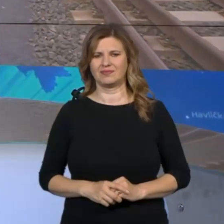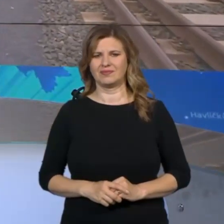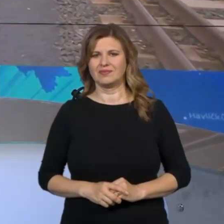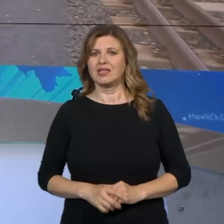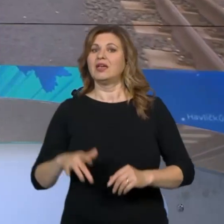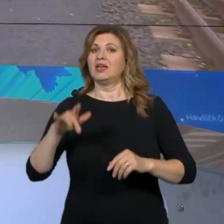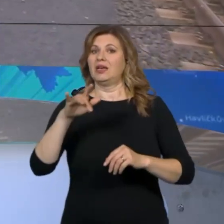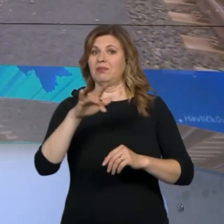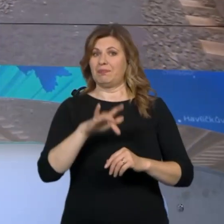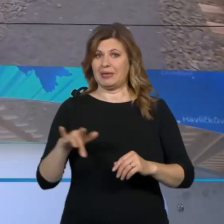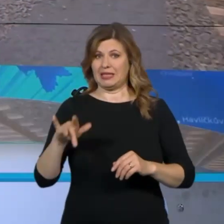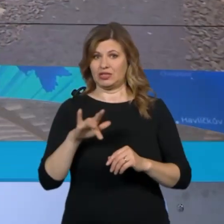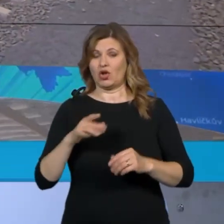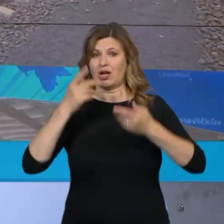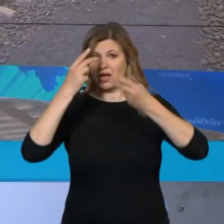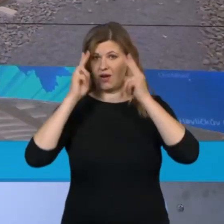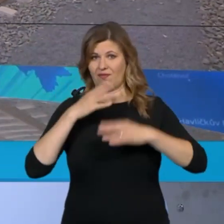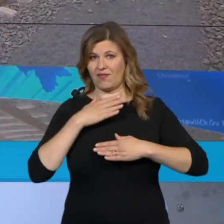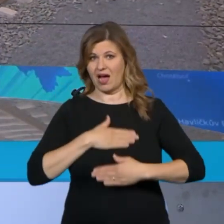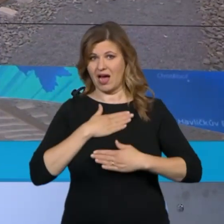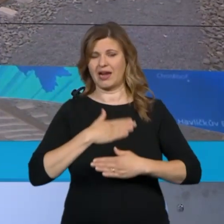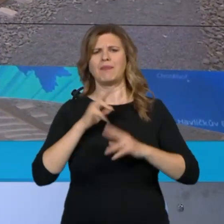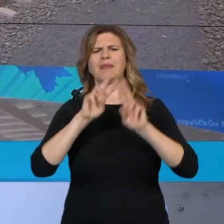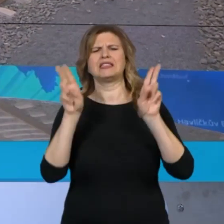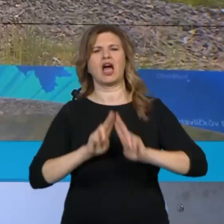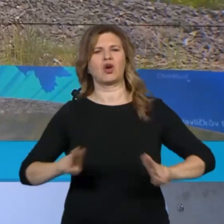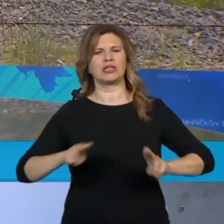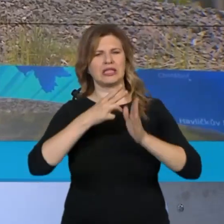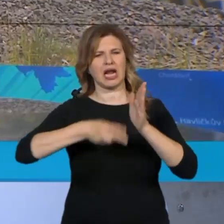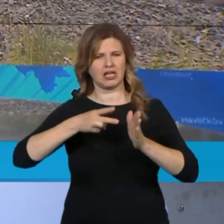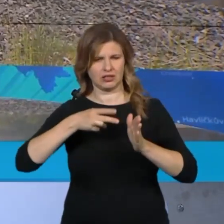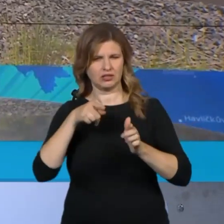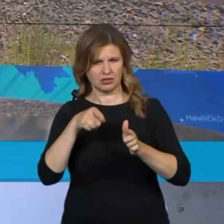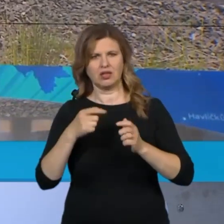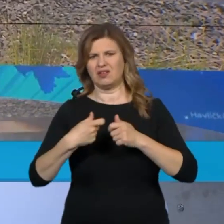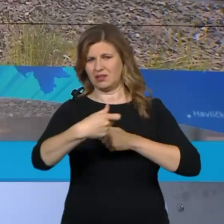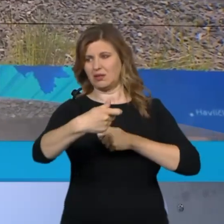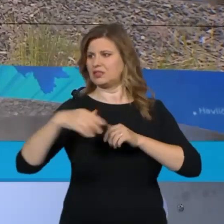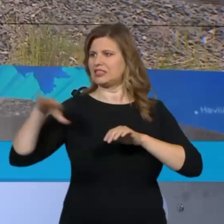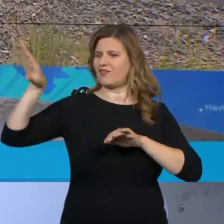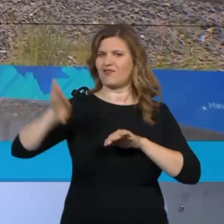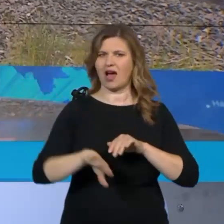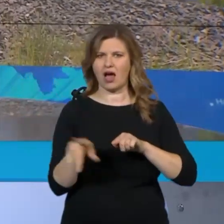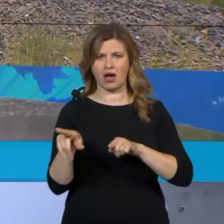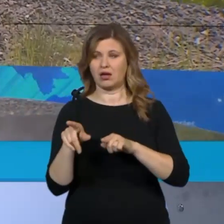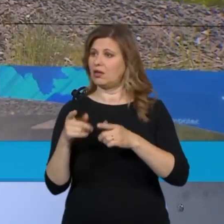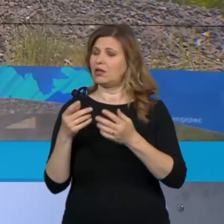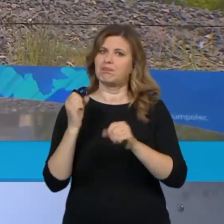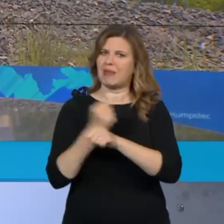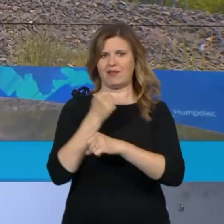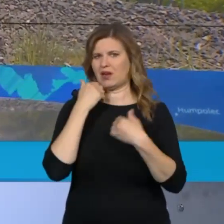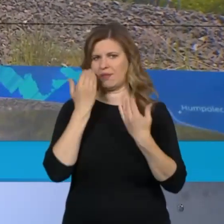Pořád nestabilní a pořád v pohybu je svah podél části mezinárodní železniční trati Karlovy Vary Cheb. Podle měření se sesouvá asi o